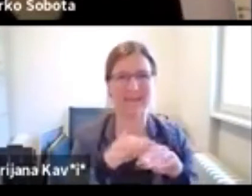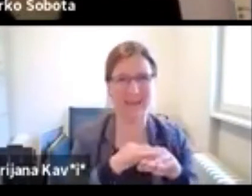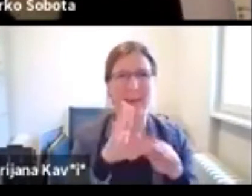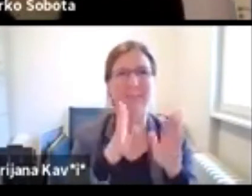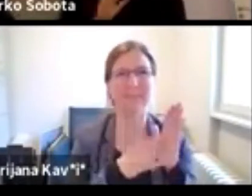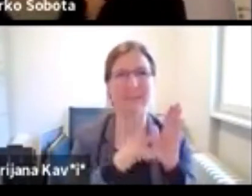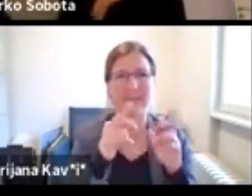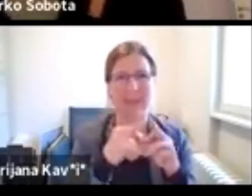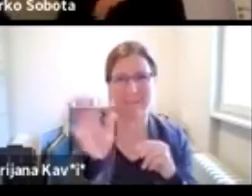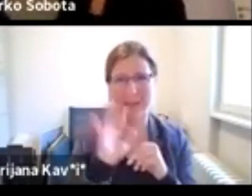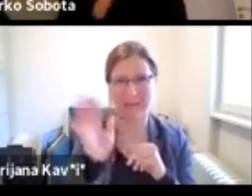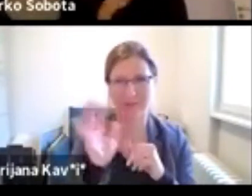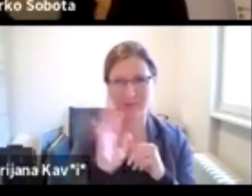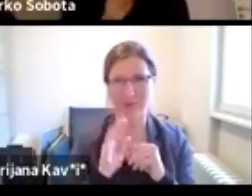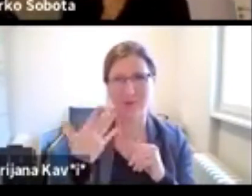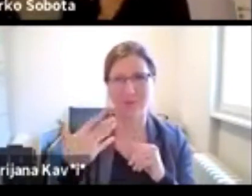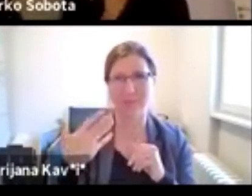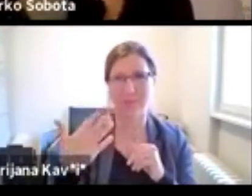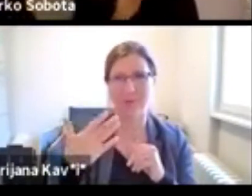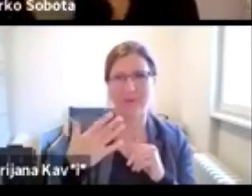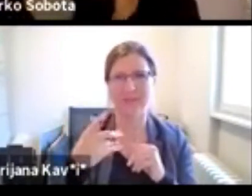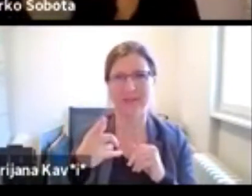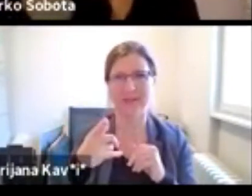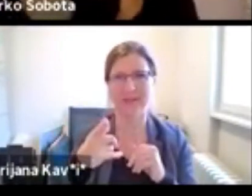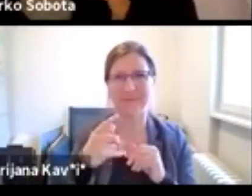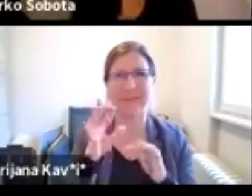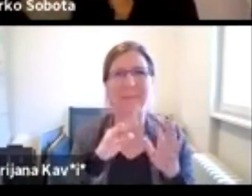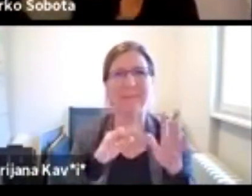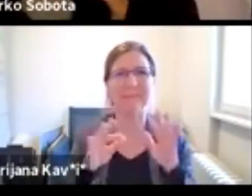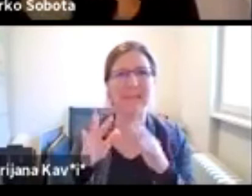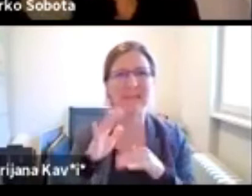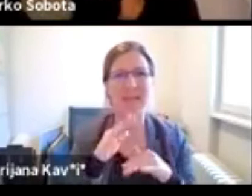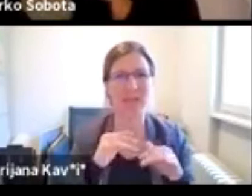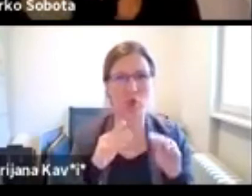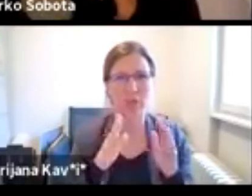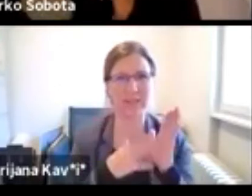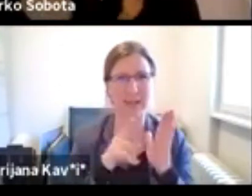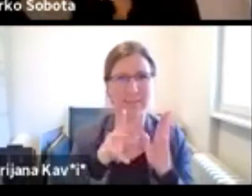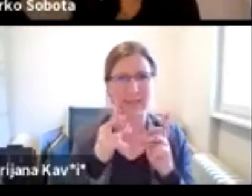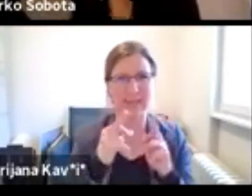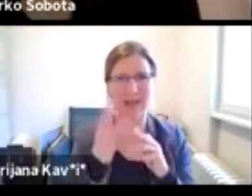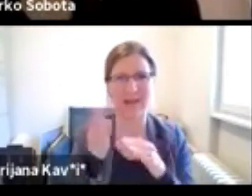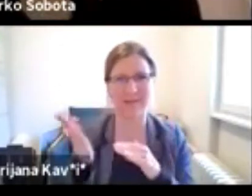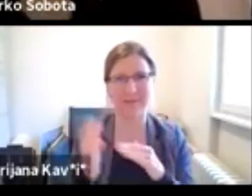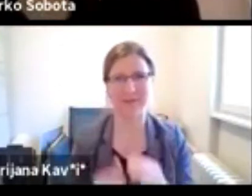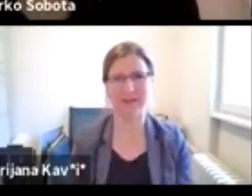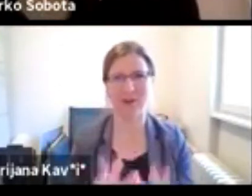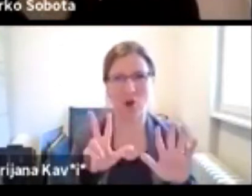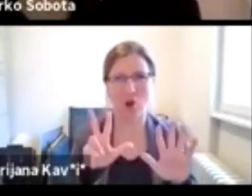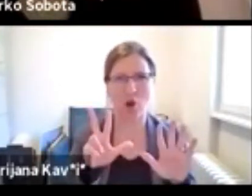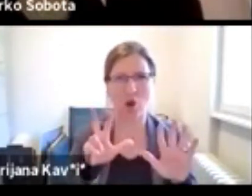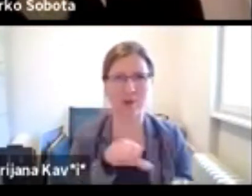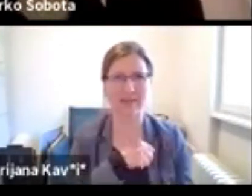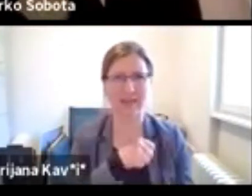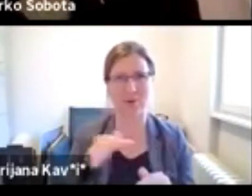mašemo. Pozdrav misteriozna, nazvao je Filip misteriozna, evo to je naša Mija od 8 godina koja